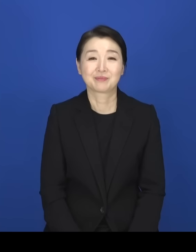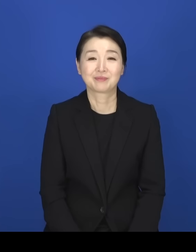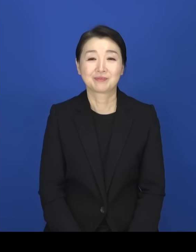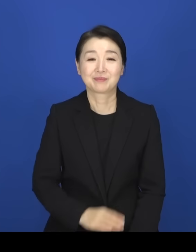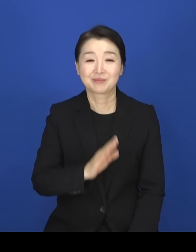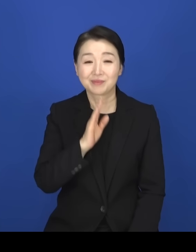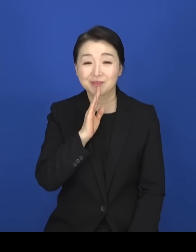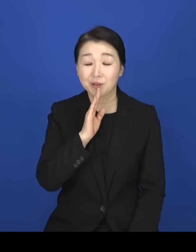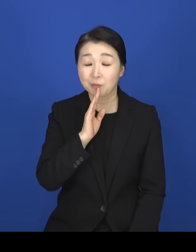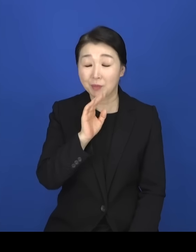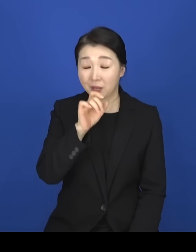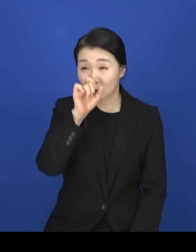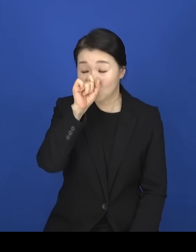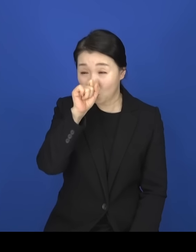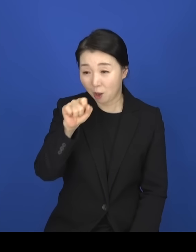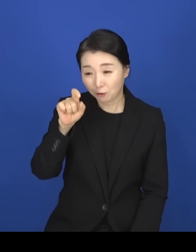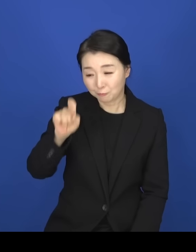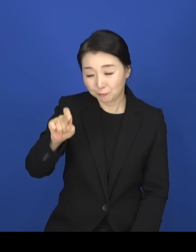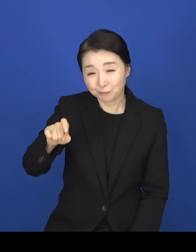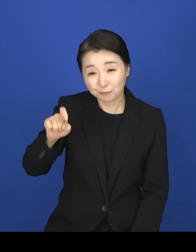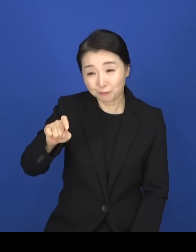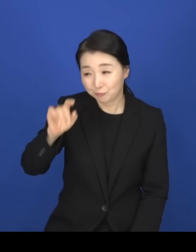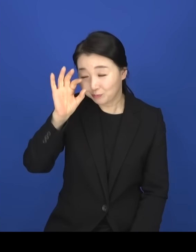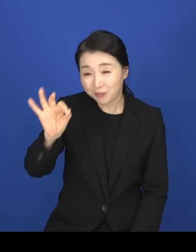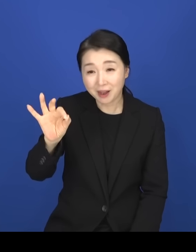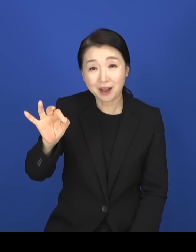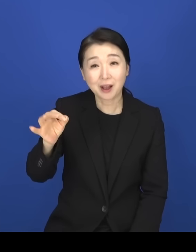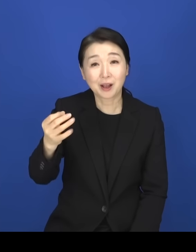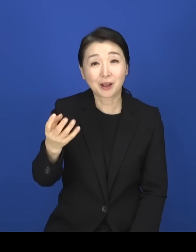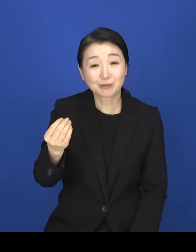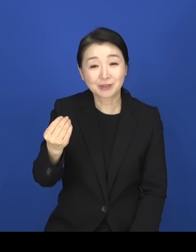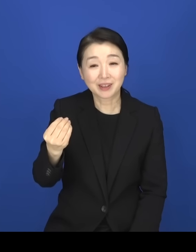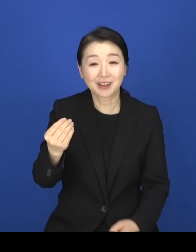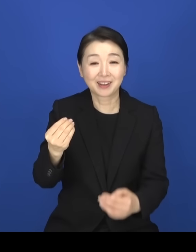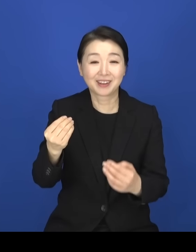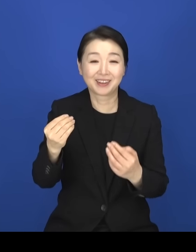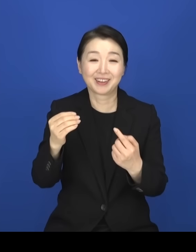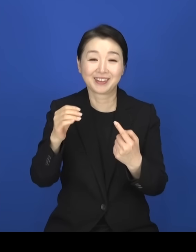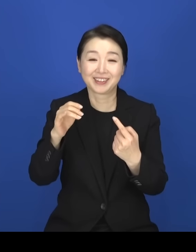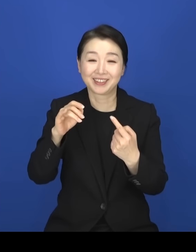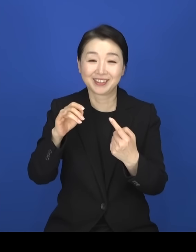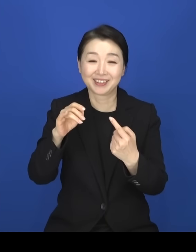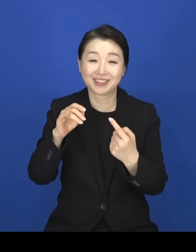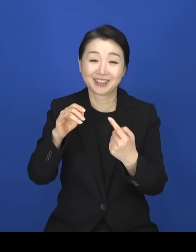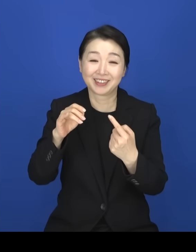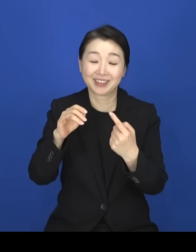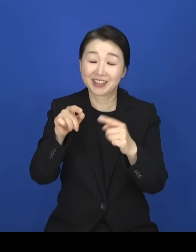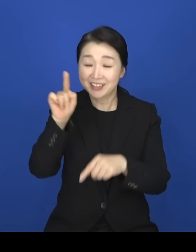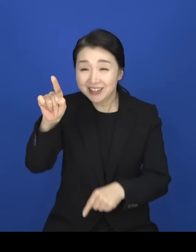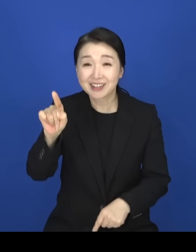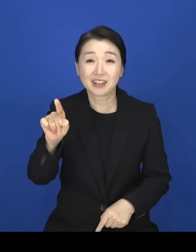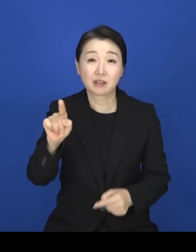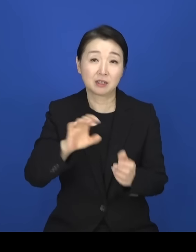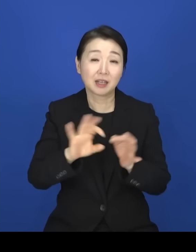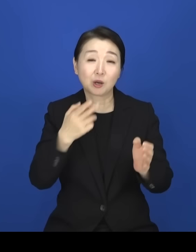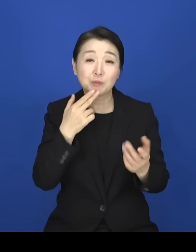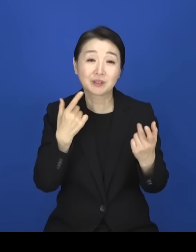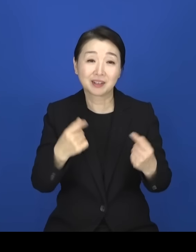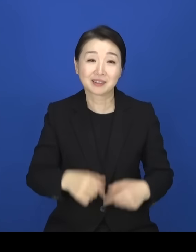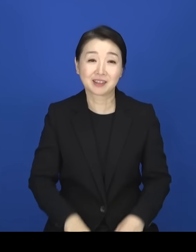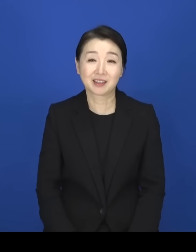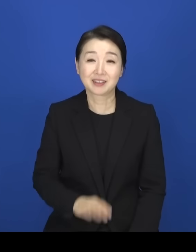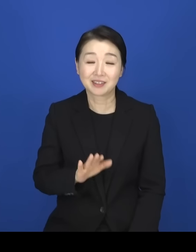진짜 조회수가 제가 1위여도 하나님 정말 너무 상관이 없을 것 같다는 생각이